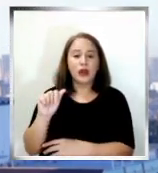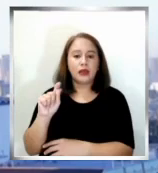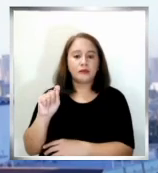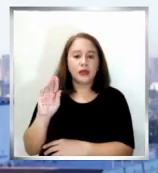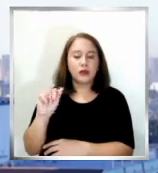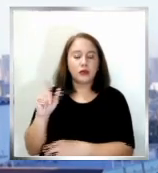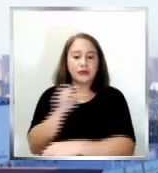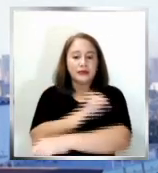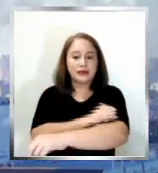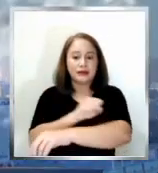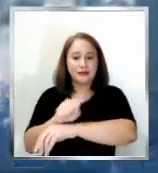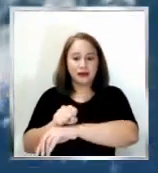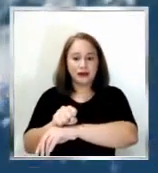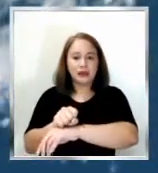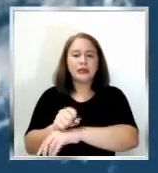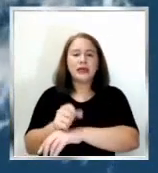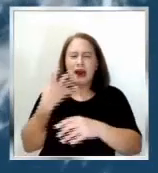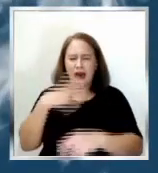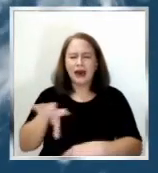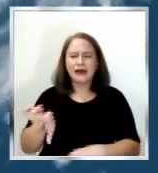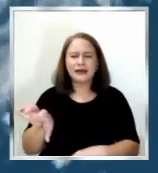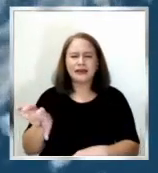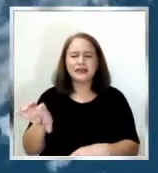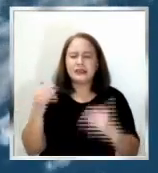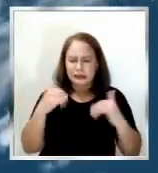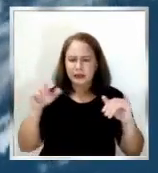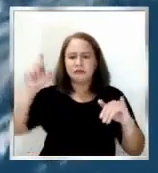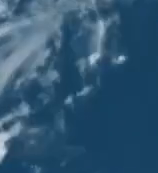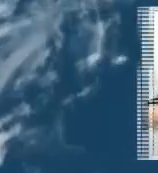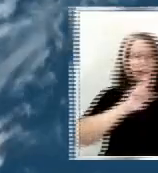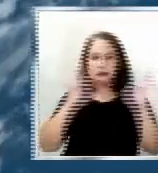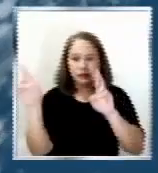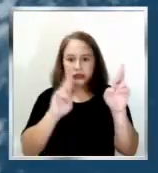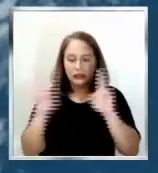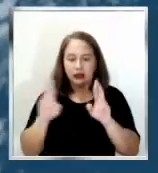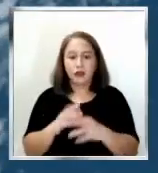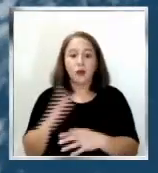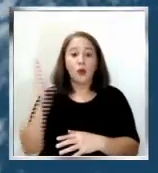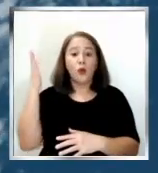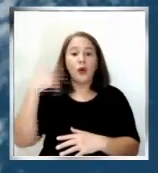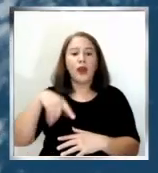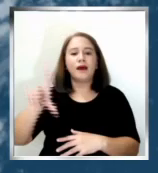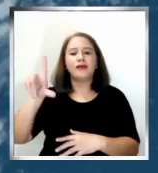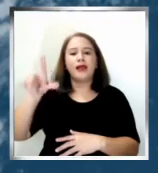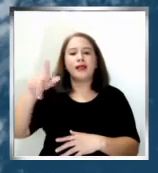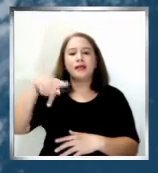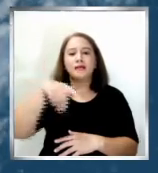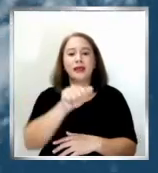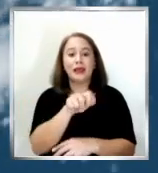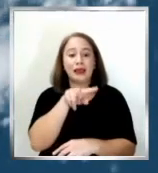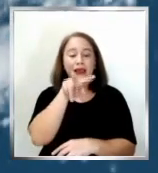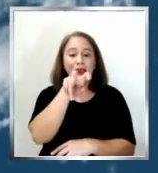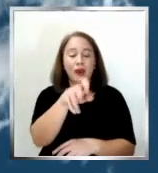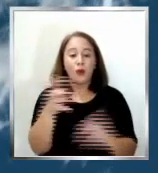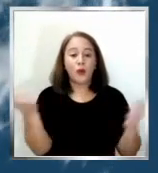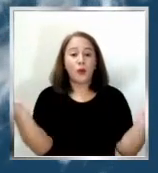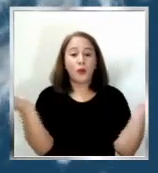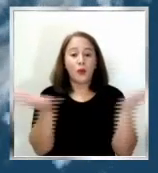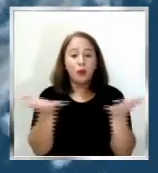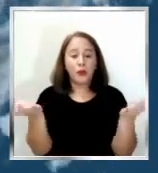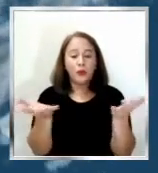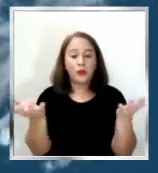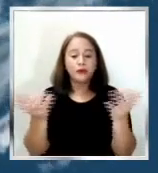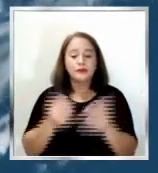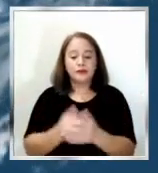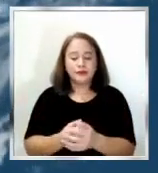kahit maalisangan mga kapuso, ha, maging IM ready pa rin po. Sa low pressure area na huling nakita naman sa layong 495 kilometers,